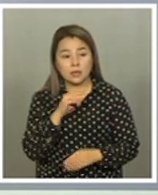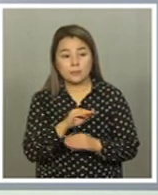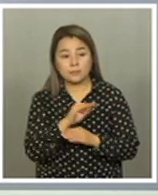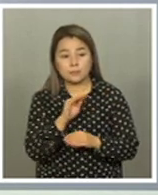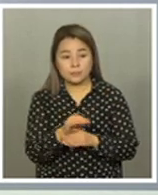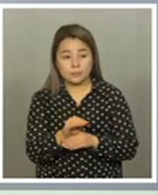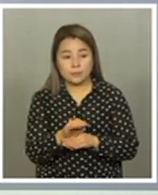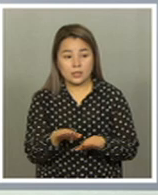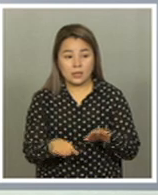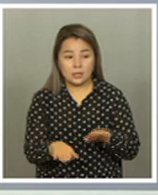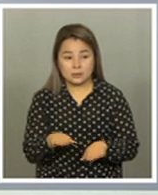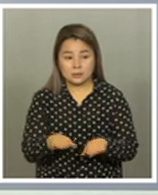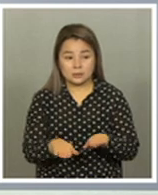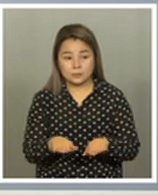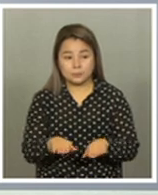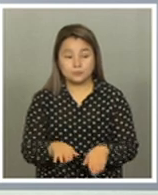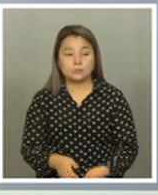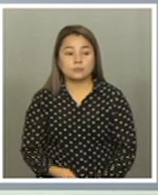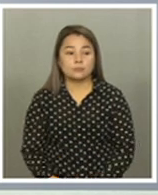орналастырамыз.